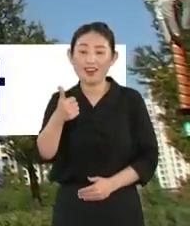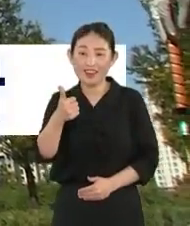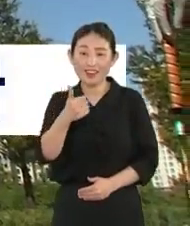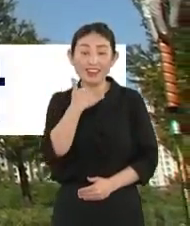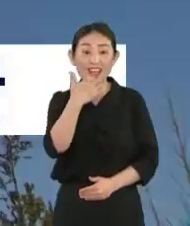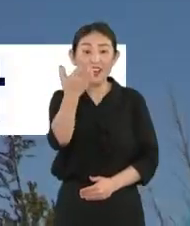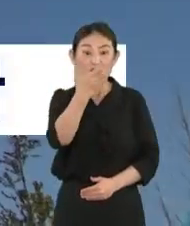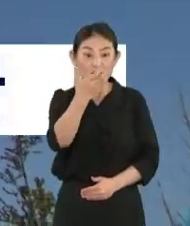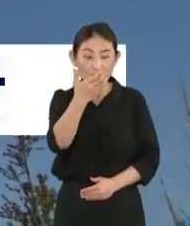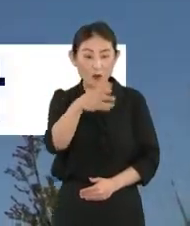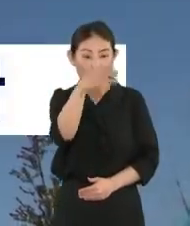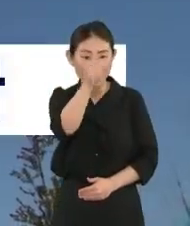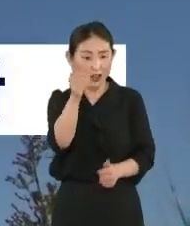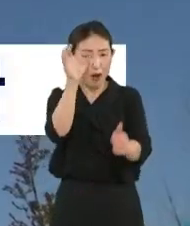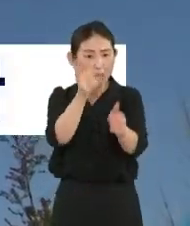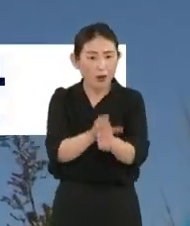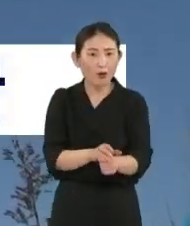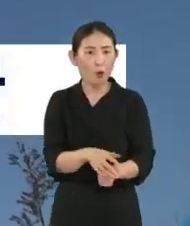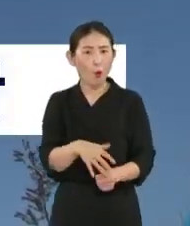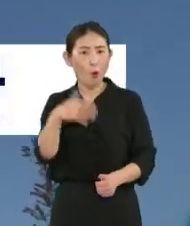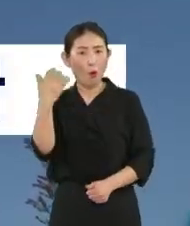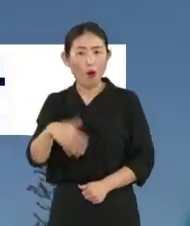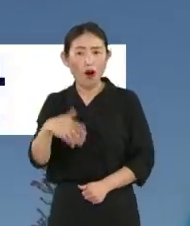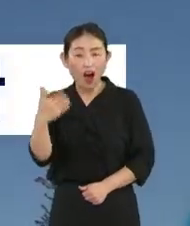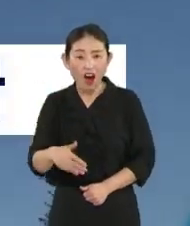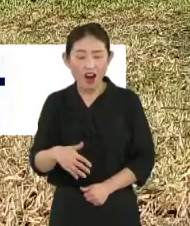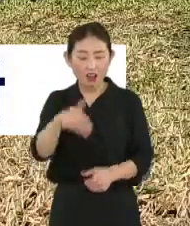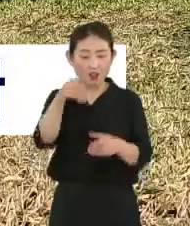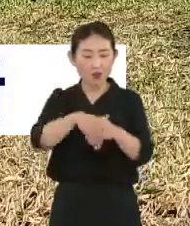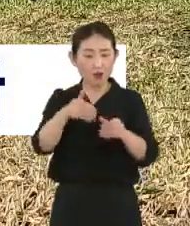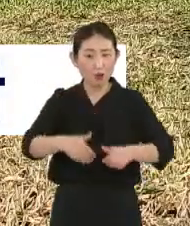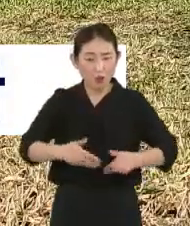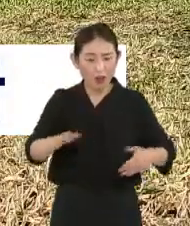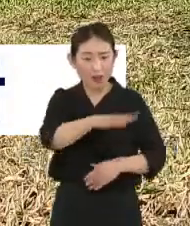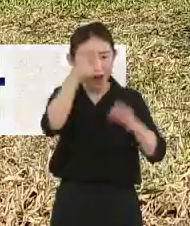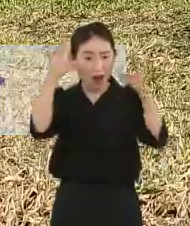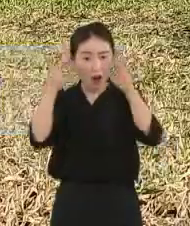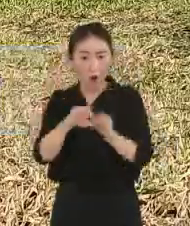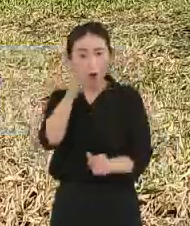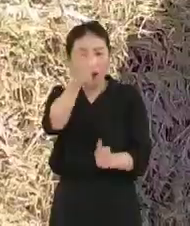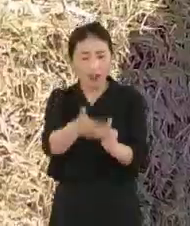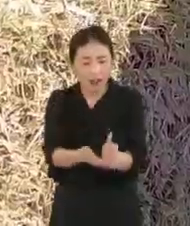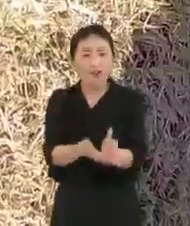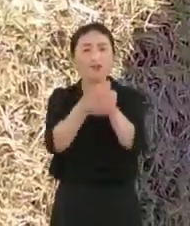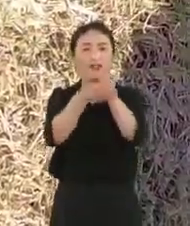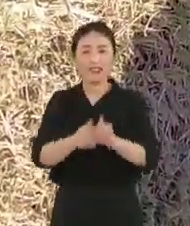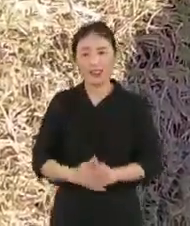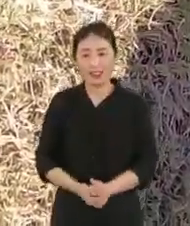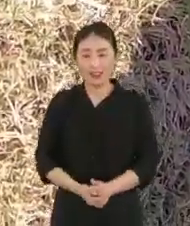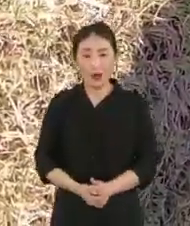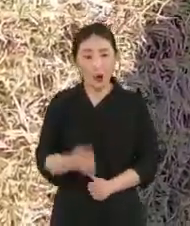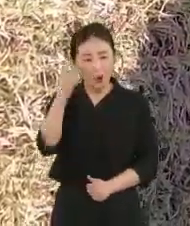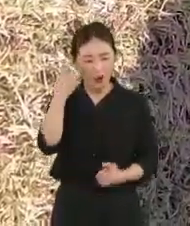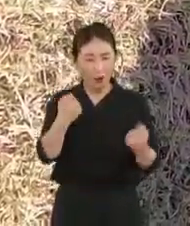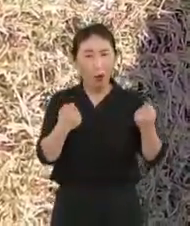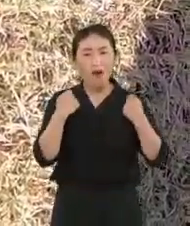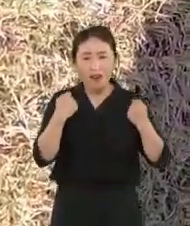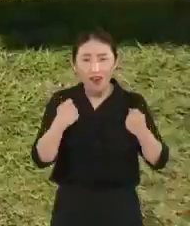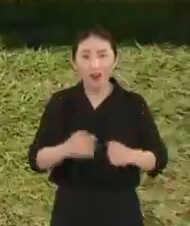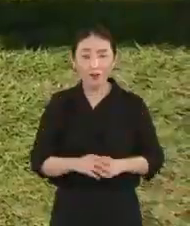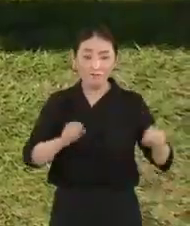회장을 맡는 것도 드문 일이지만 자주 투표로 추대 됐다는 게 더 의미가 깊습니다 워낙 건강 체질인 데다